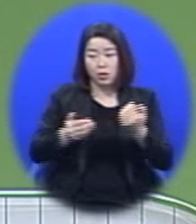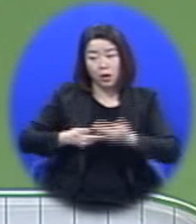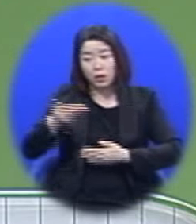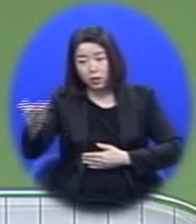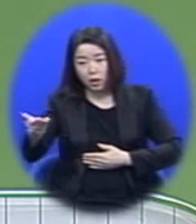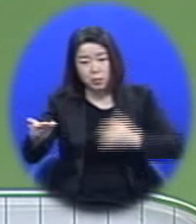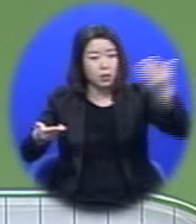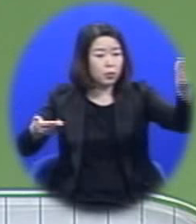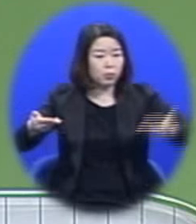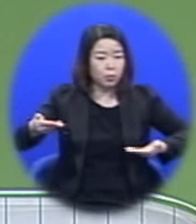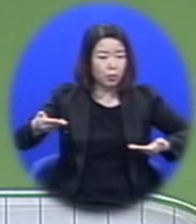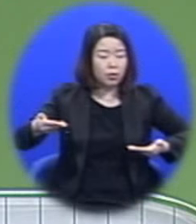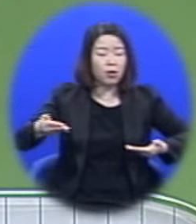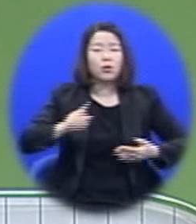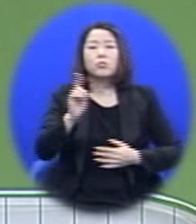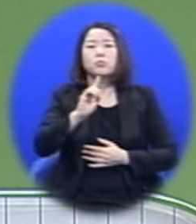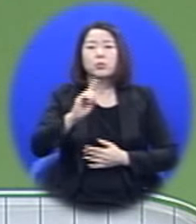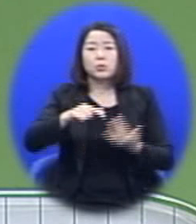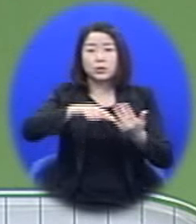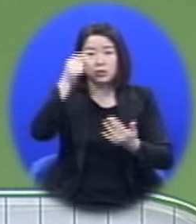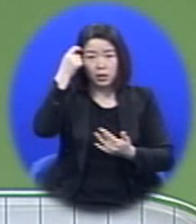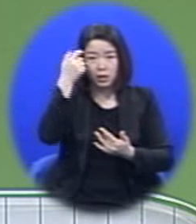여러분, 어떤 쪽을 택하시겠어요?